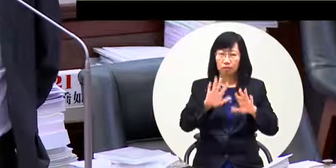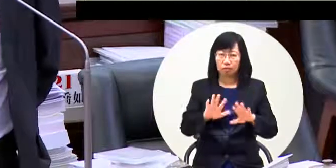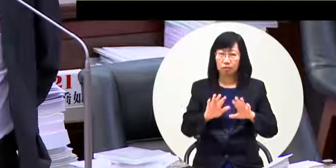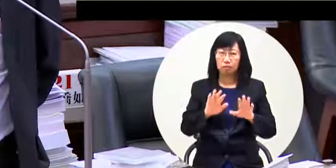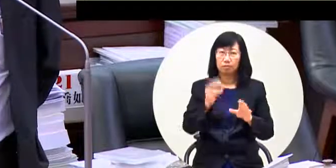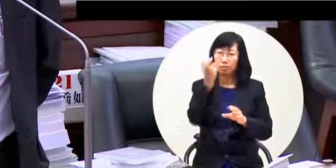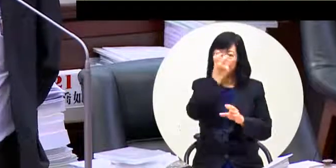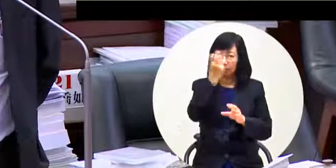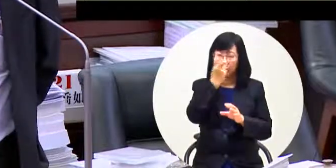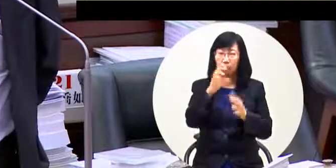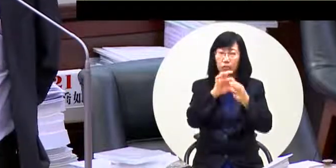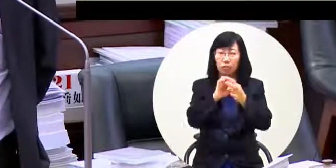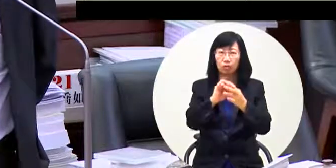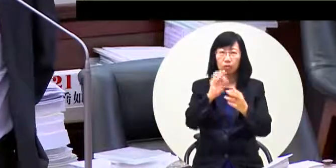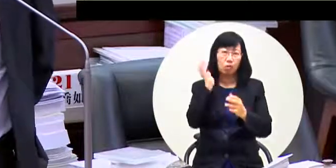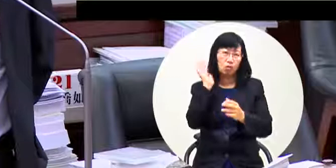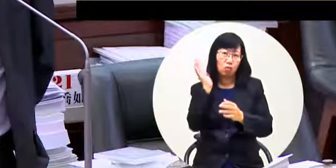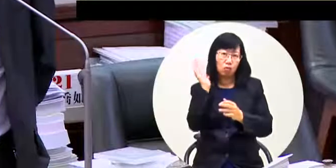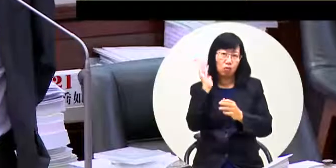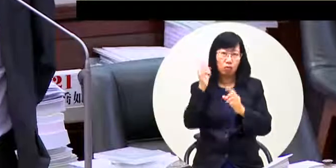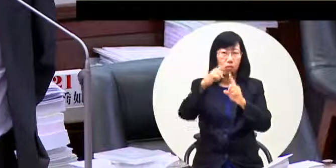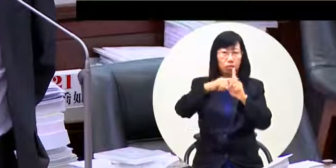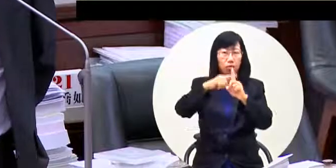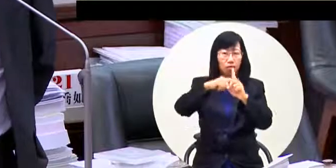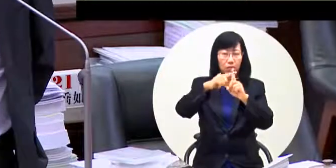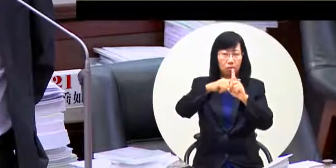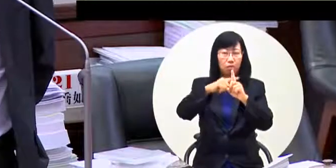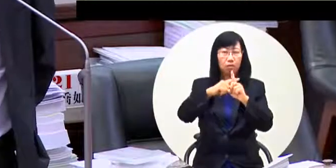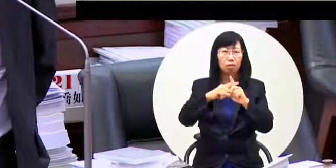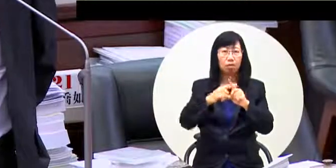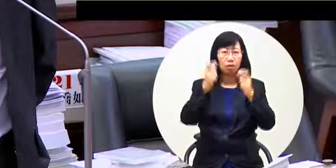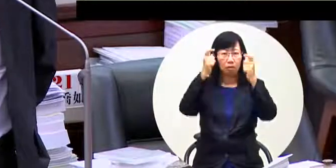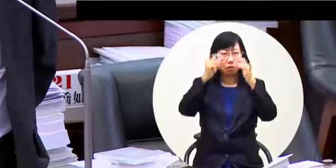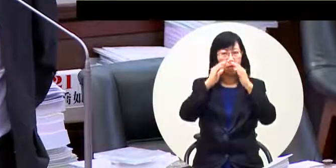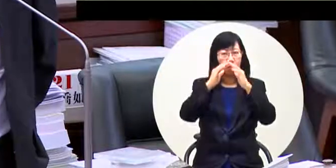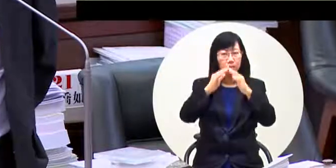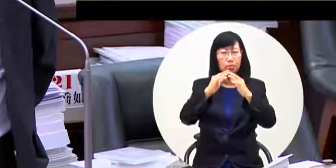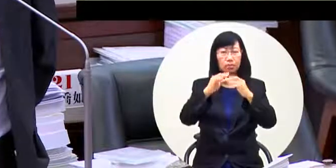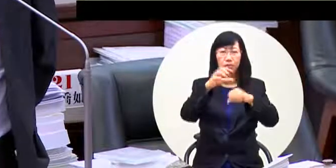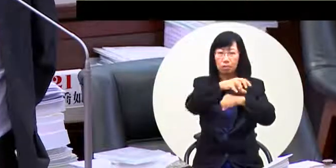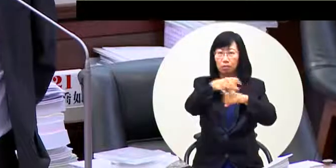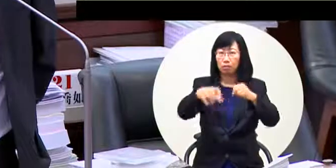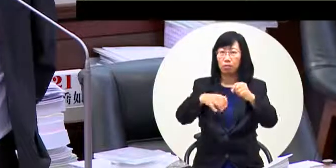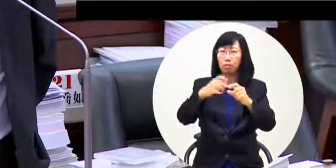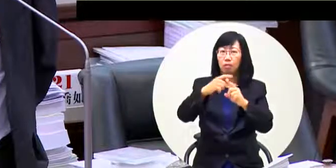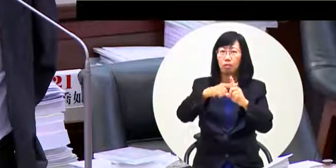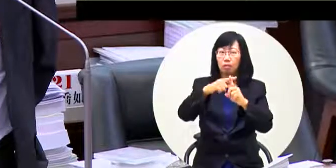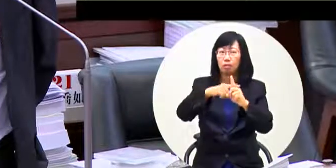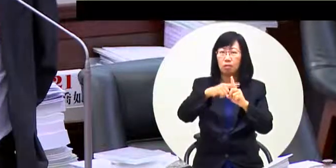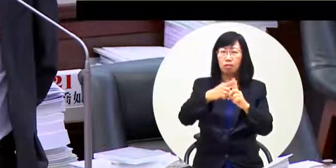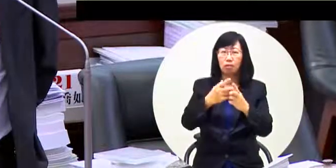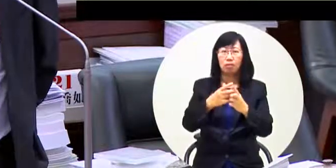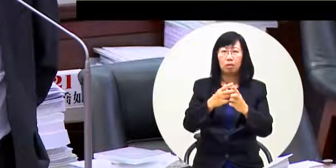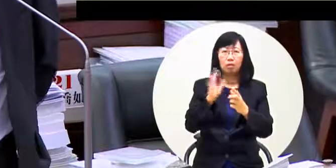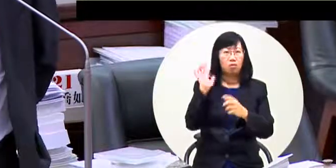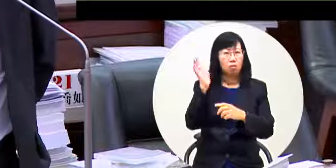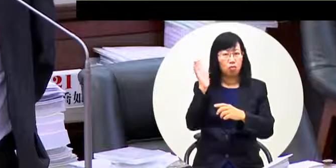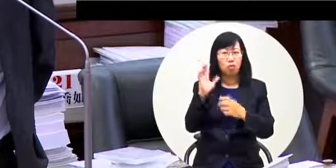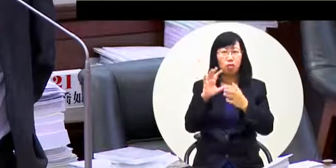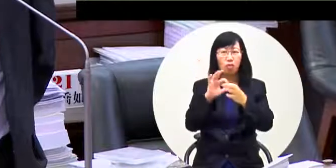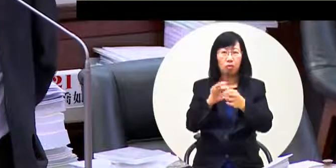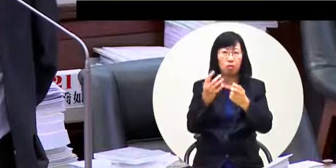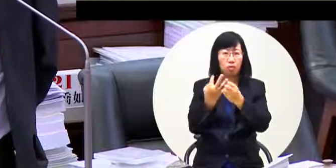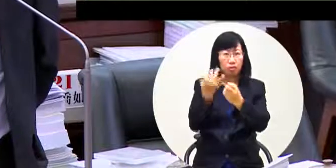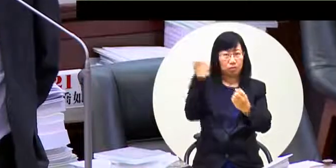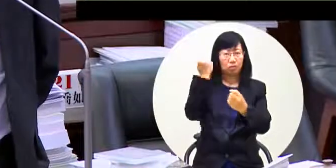境，我们的水质是硬水。我在几年前，因为我们的石灰岩那个土质造成